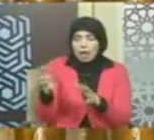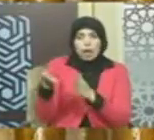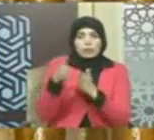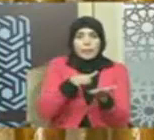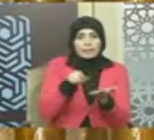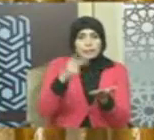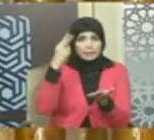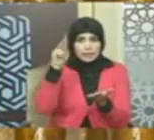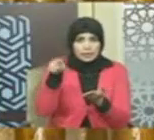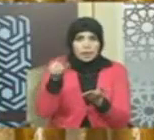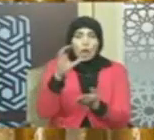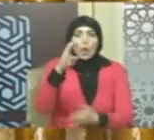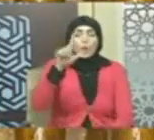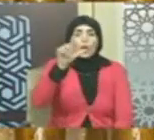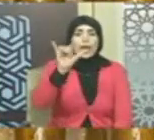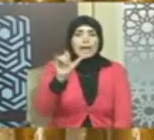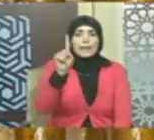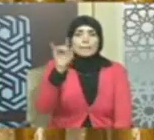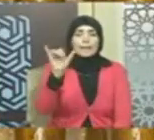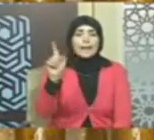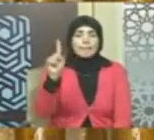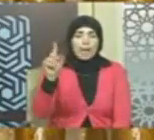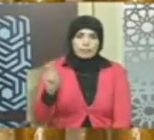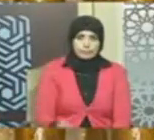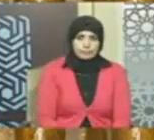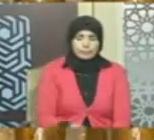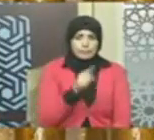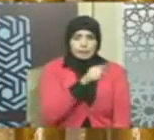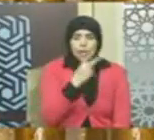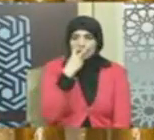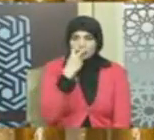فنظروا فإذا هو بين سبعة من المشركين